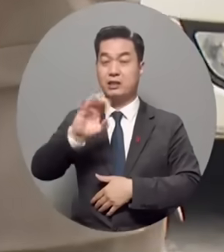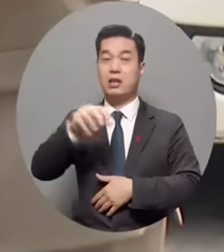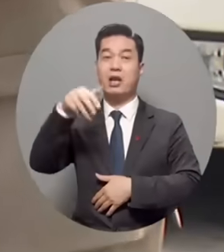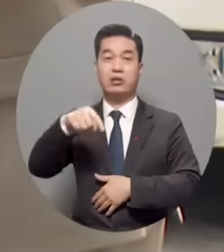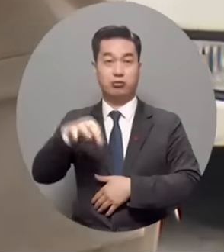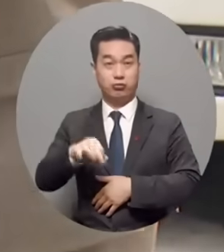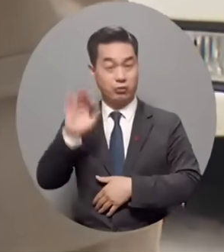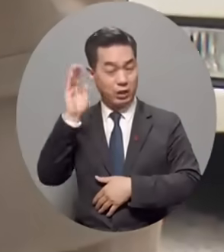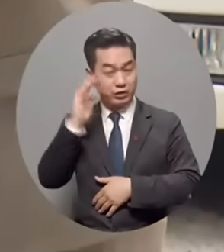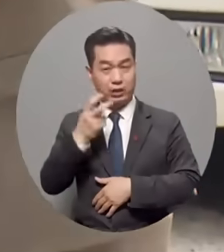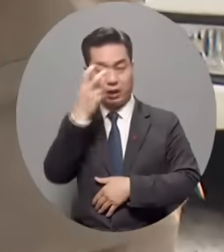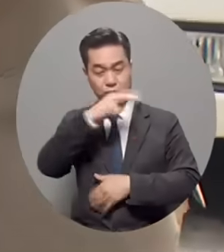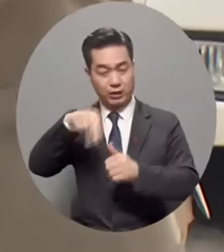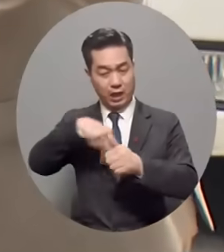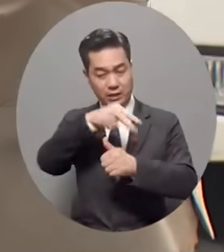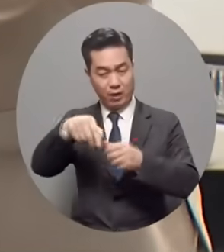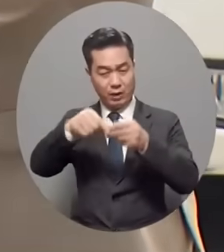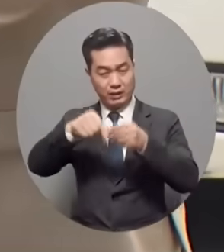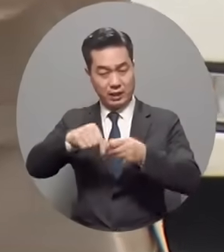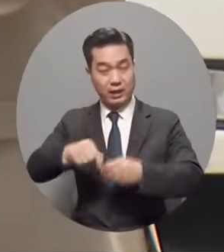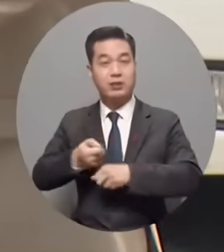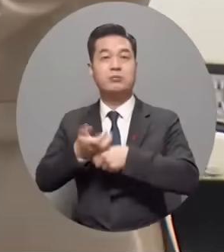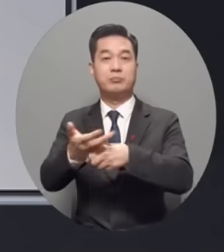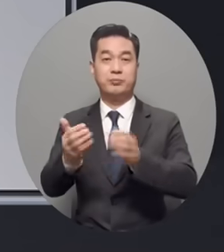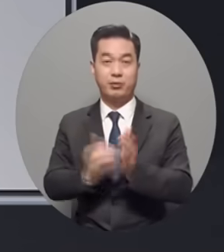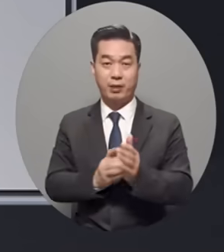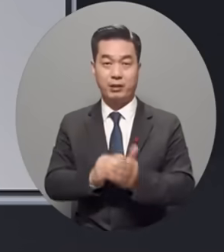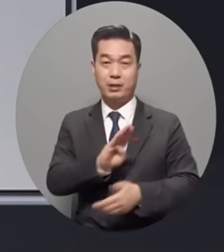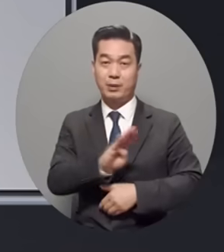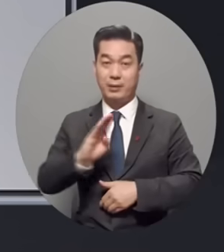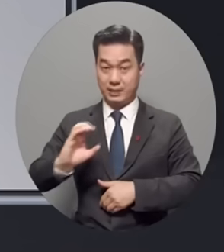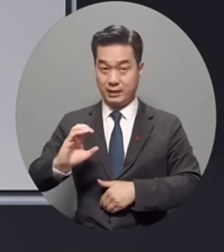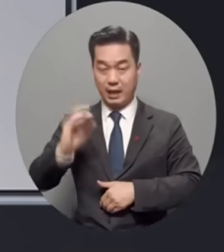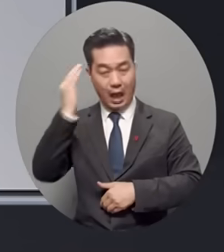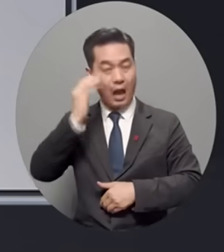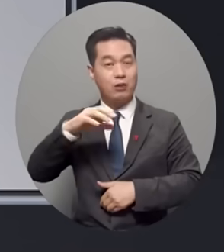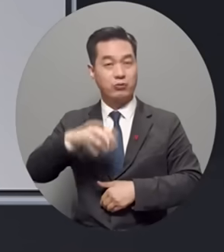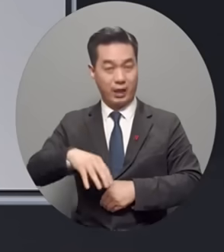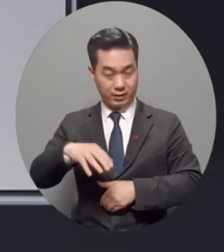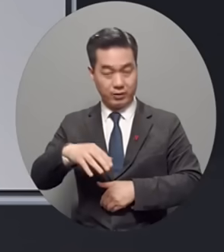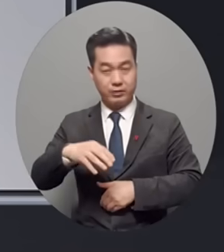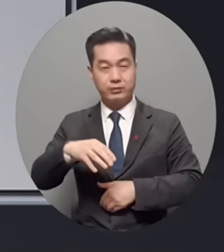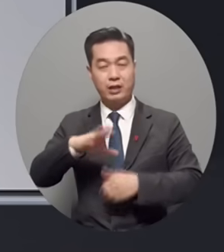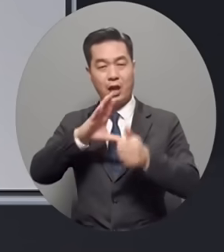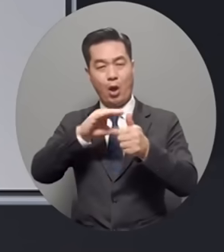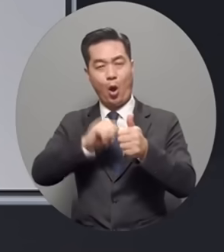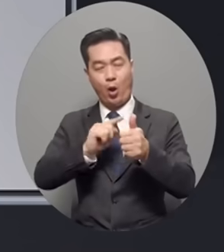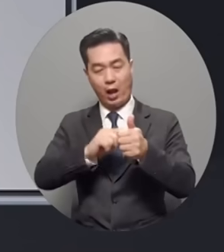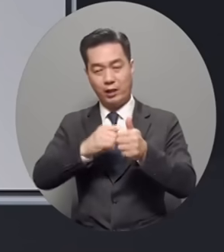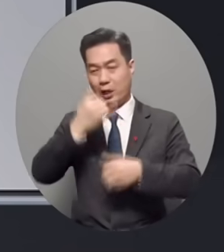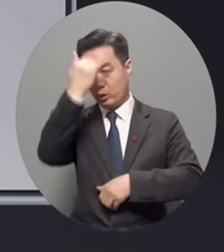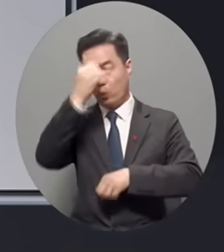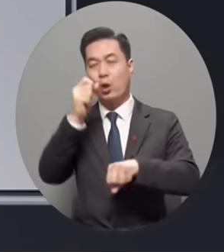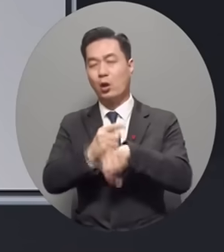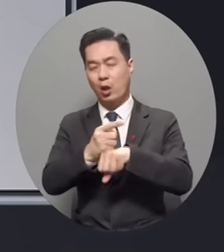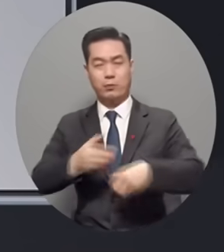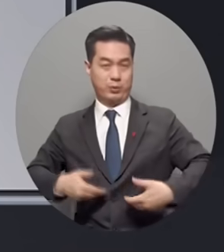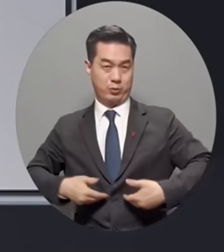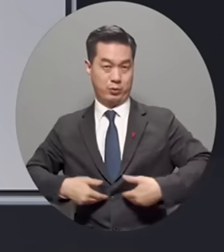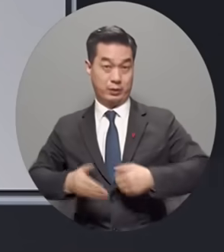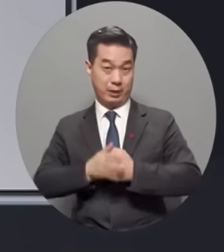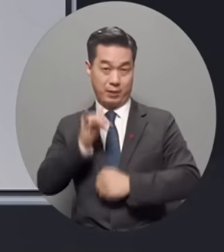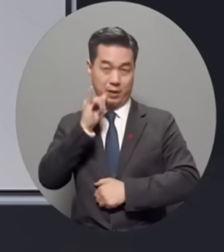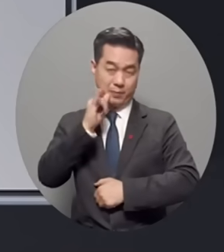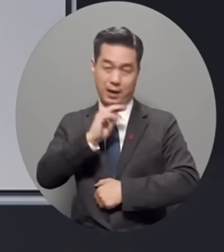최근의 수사 상황을 자세히 전했습니다. BBC는 한국에선 연예인에게 높은 수준의 도덕성을 요구한다며 마약